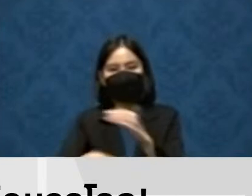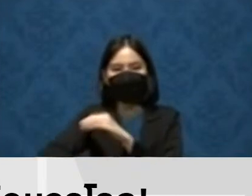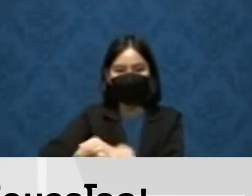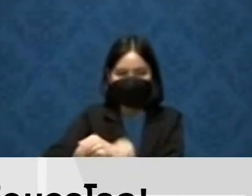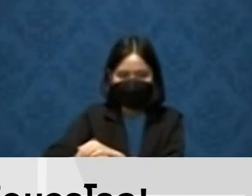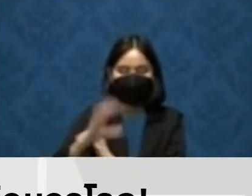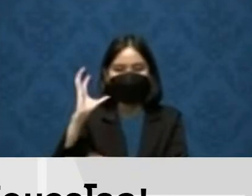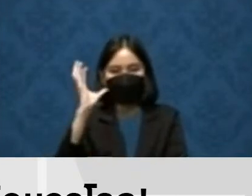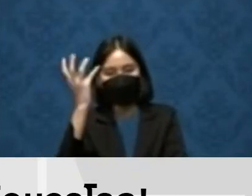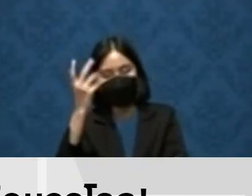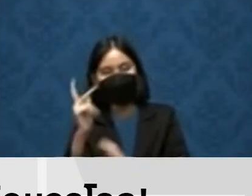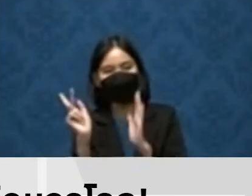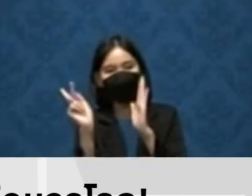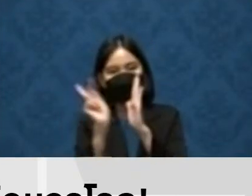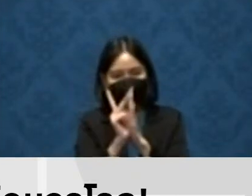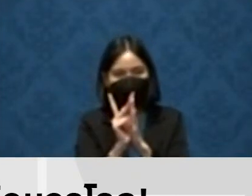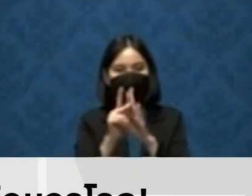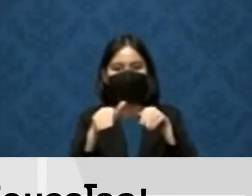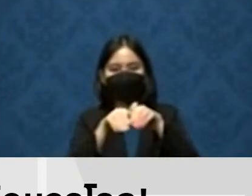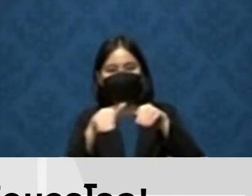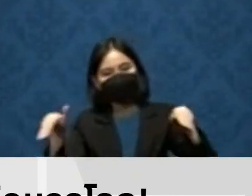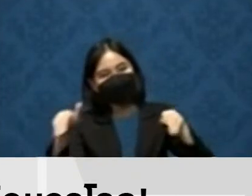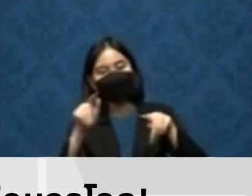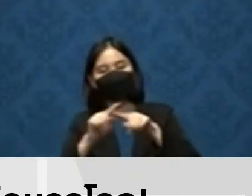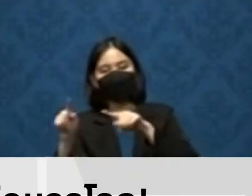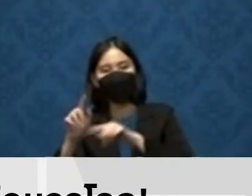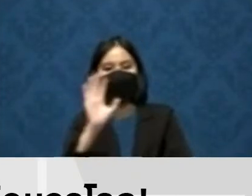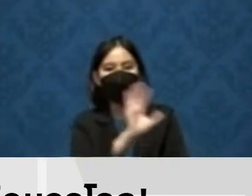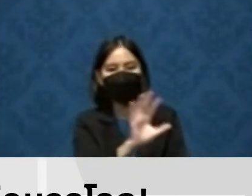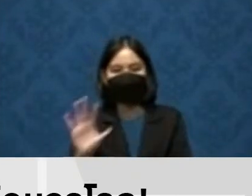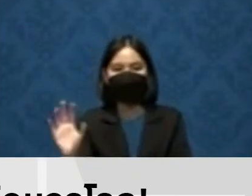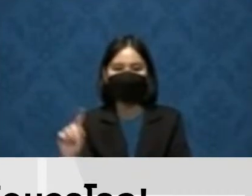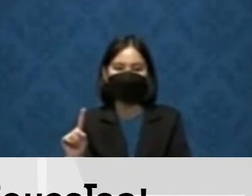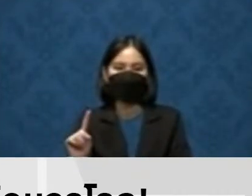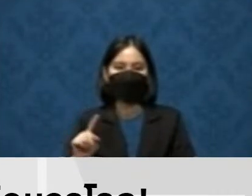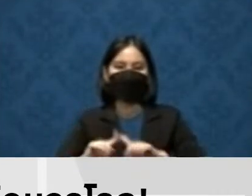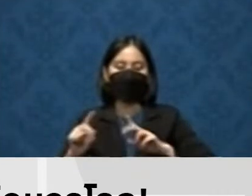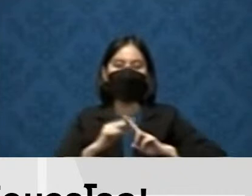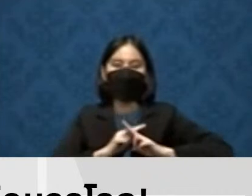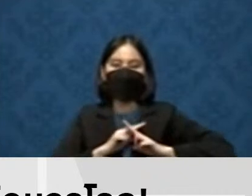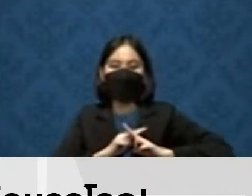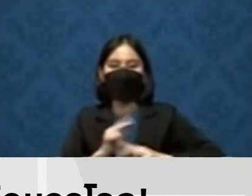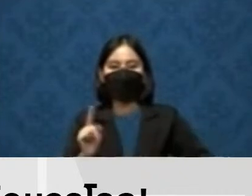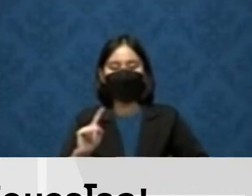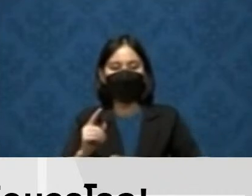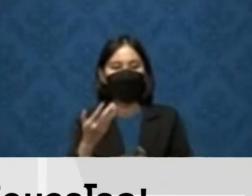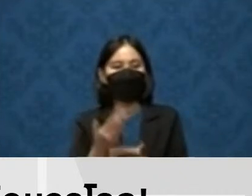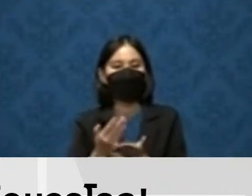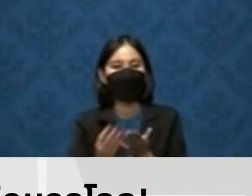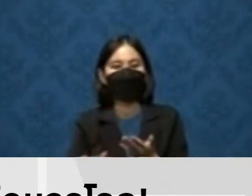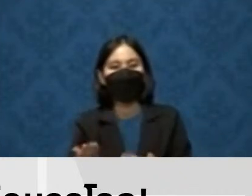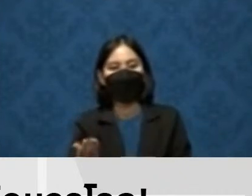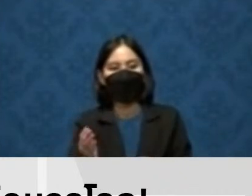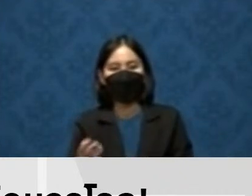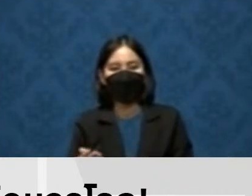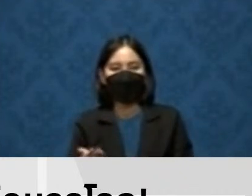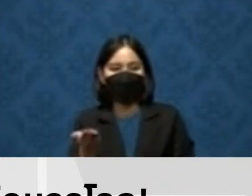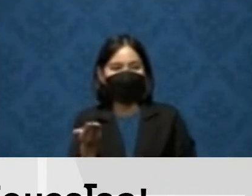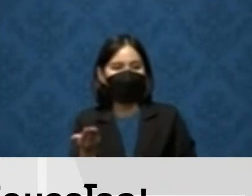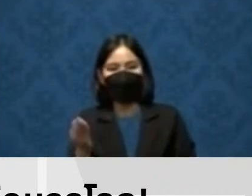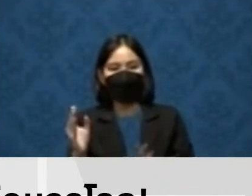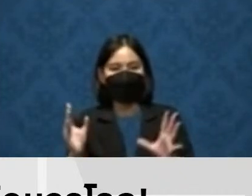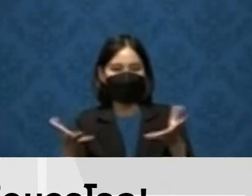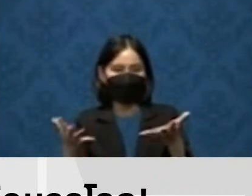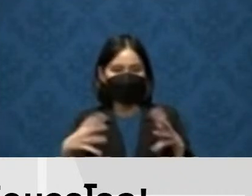กฎเกณฑ์ห้ามอย่างนั้นห้ามอย่างนี้นะครับจนกระทั่งไม่มีเอกชนรายใดเข้าไปประมูลเอามาจัดสรร